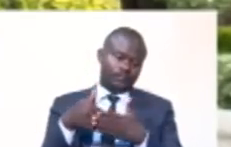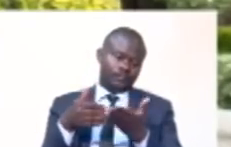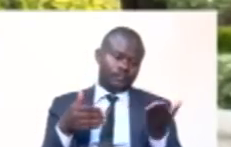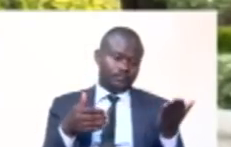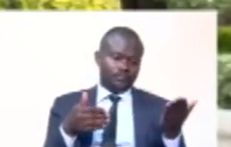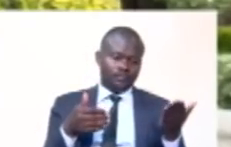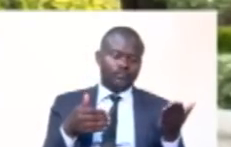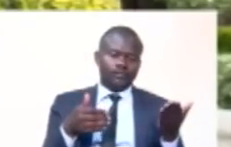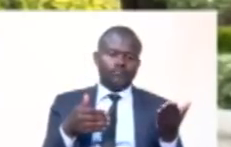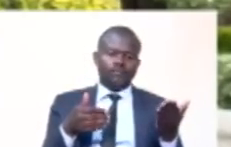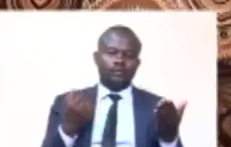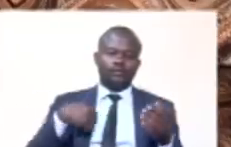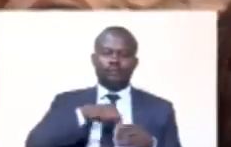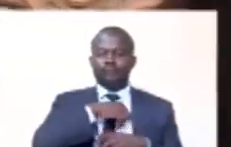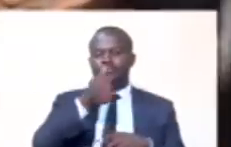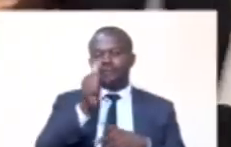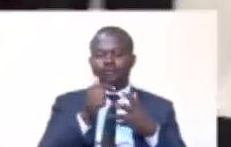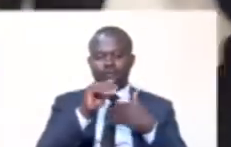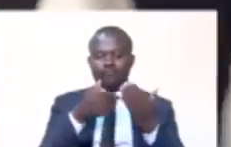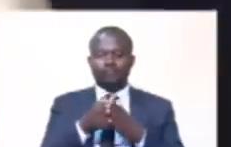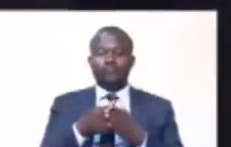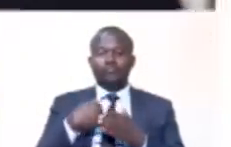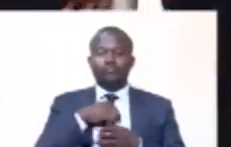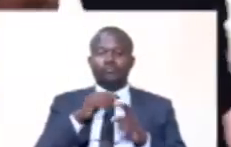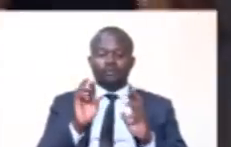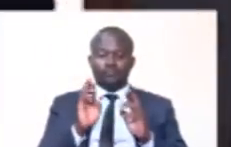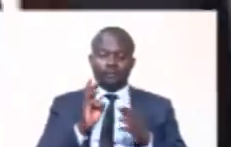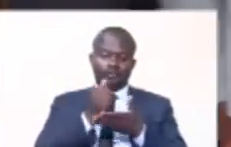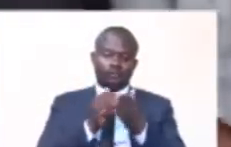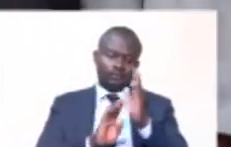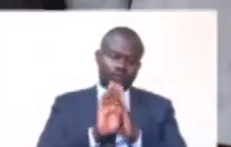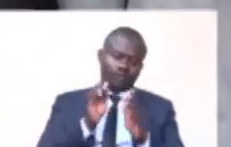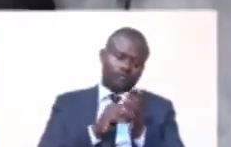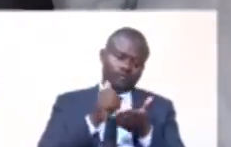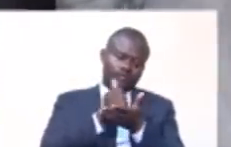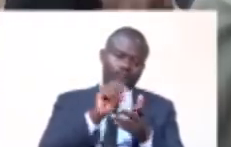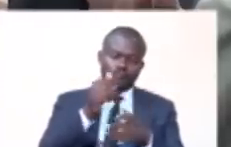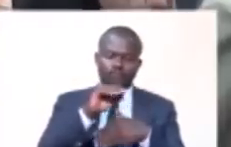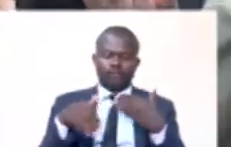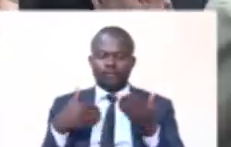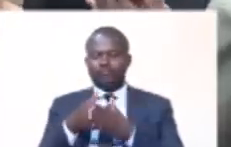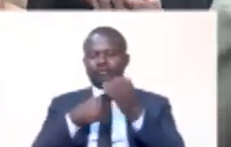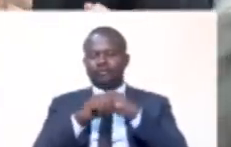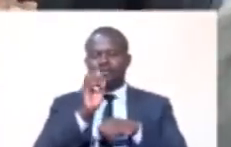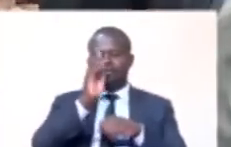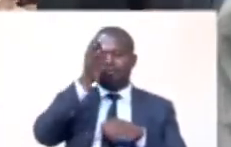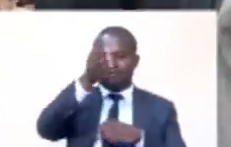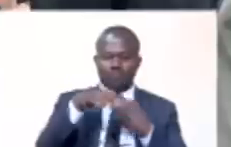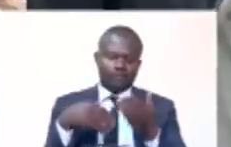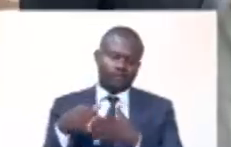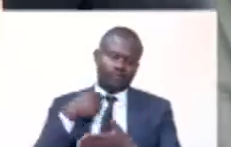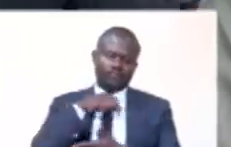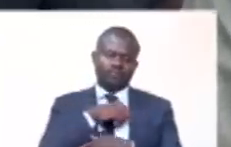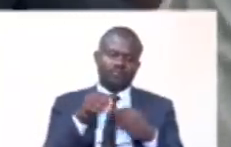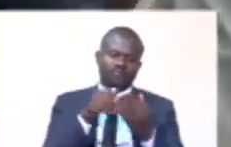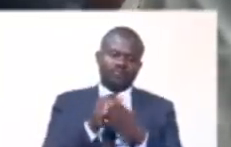mwabyiboneye ibyo rero twiteze ko bizabateza imbere ndetse bakabera imbuto nabandi mu bikorwa bitaha biteganyijwe